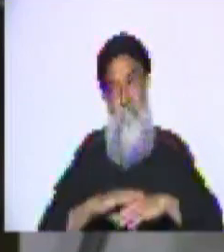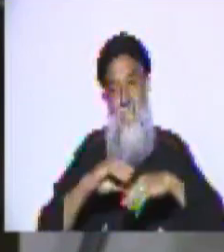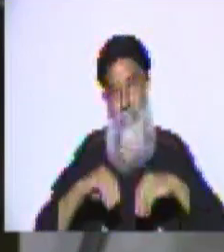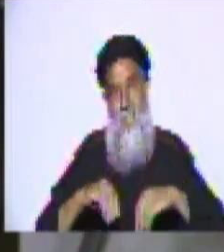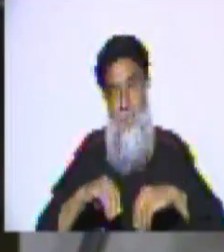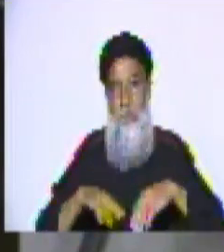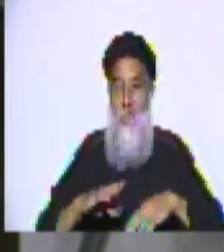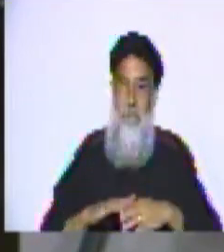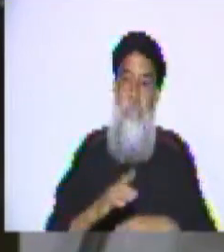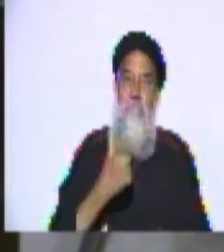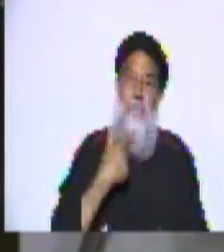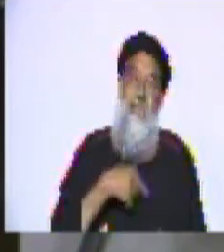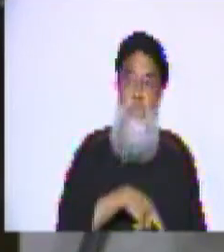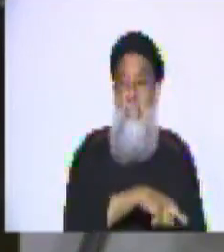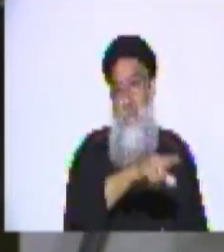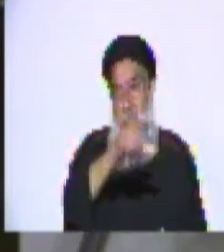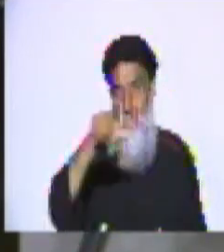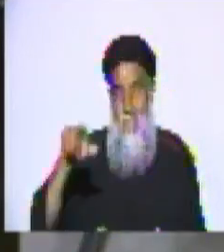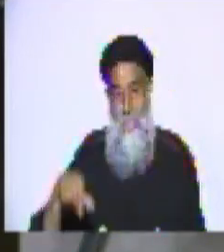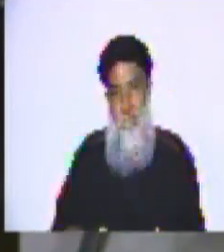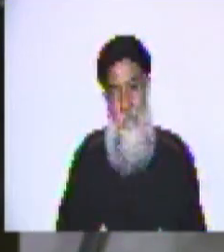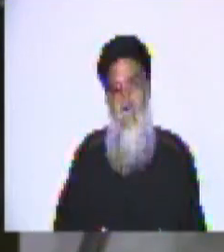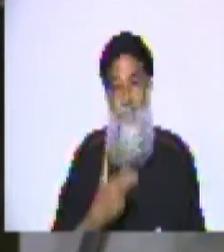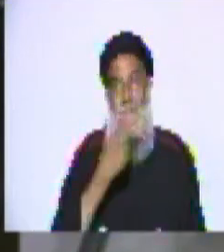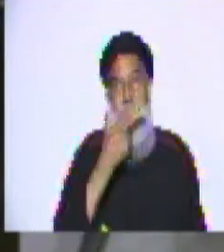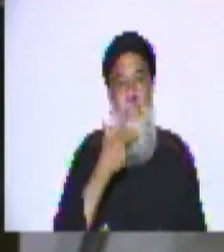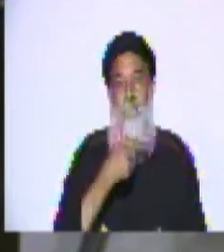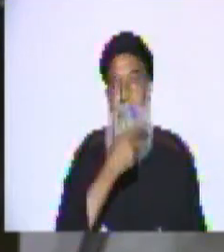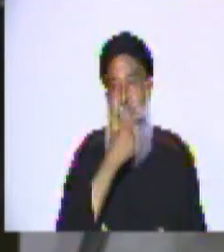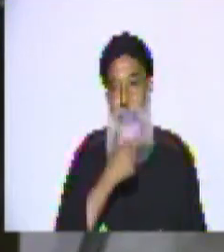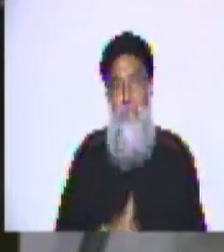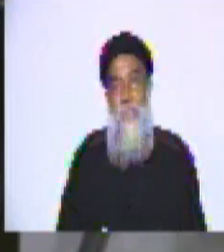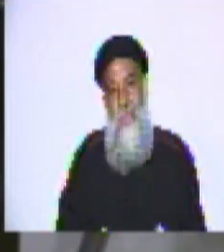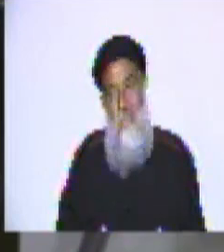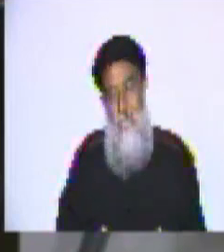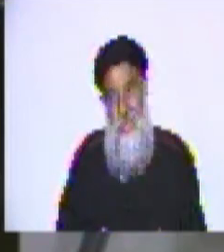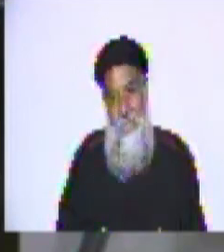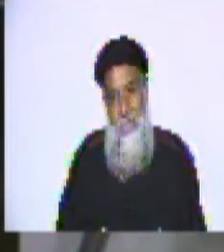والتواضع والمحبة وكده يعني، الطهارة والتعفف، يعني الفضائل.